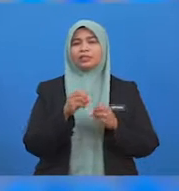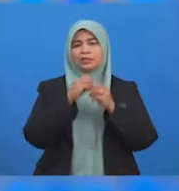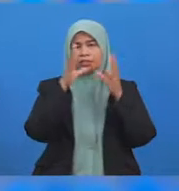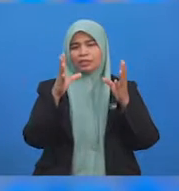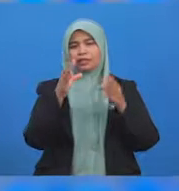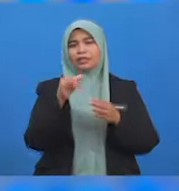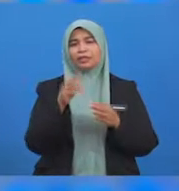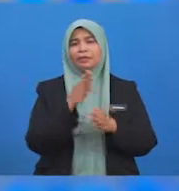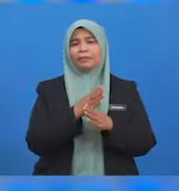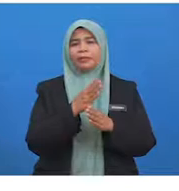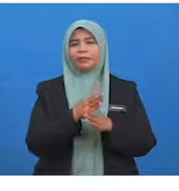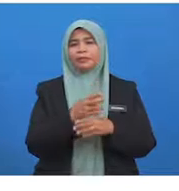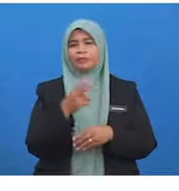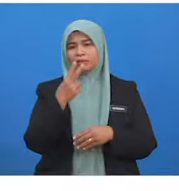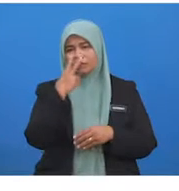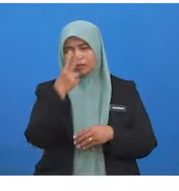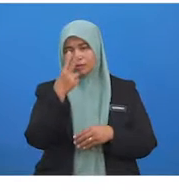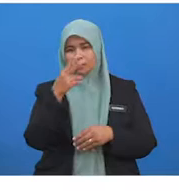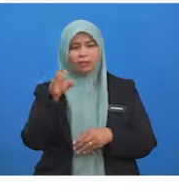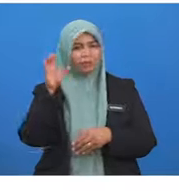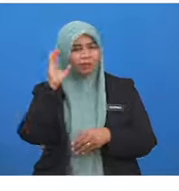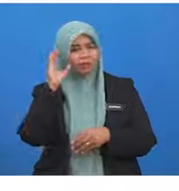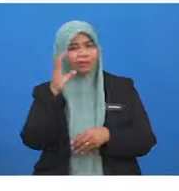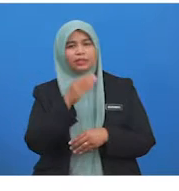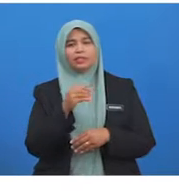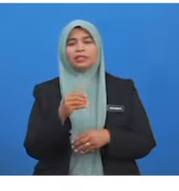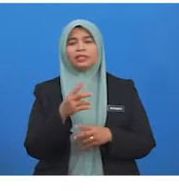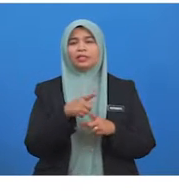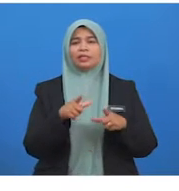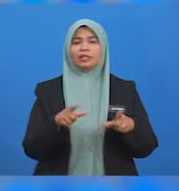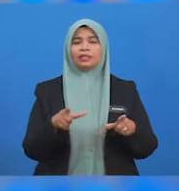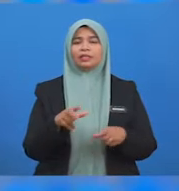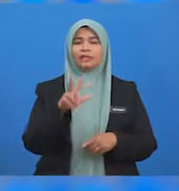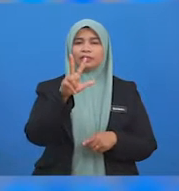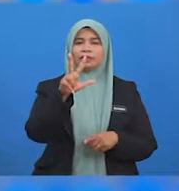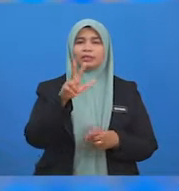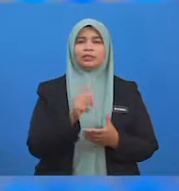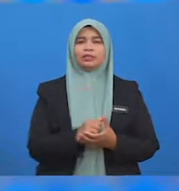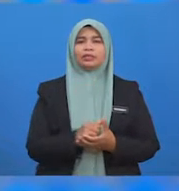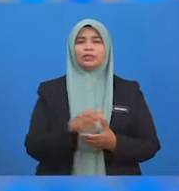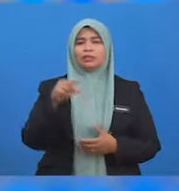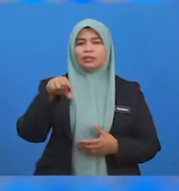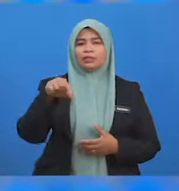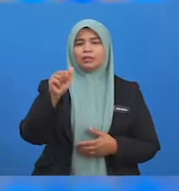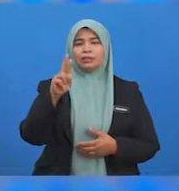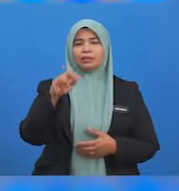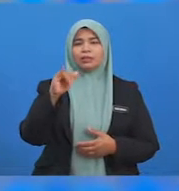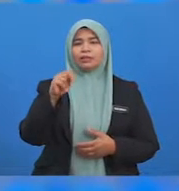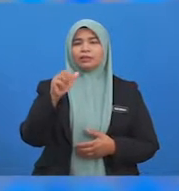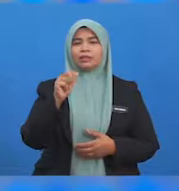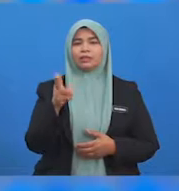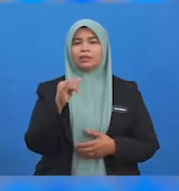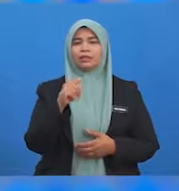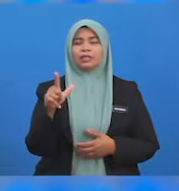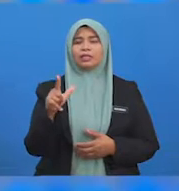lain. Ketiga, qarinah. Qarinah ini ialah fakta yang mempunyai kaitan dengan